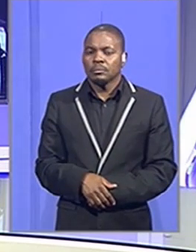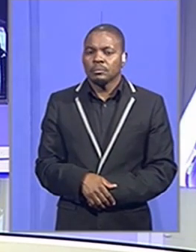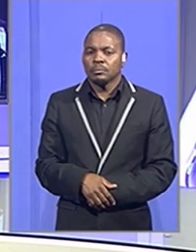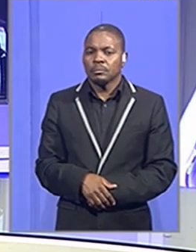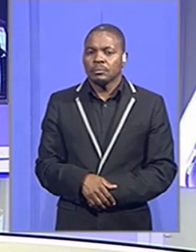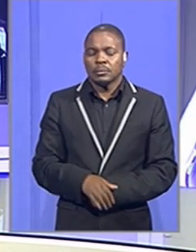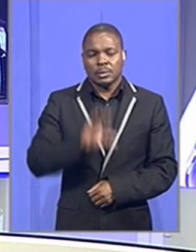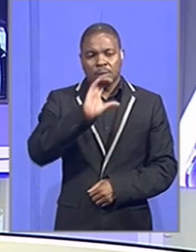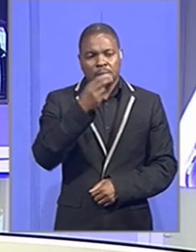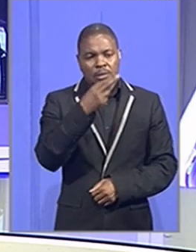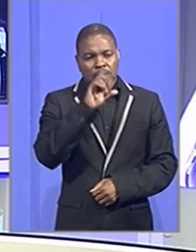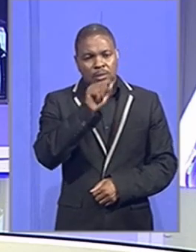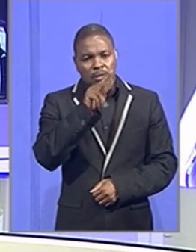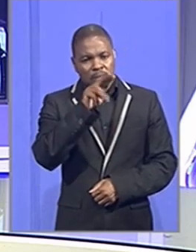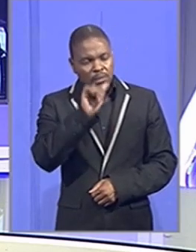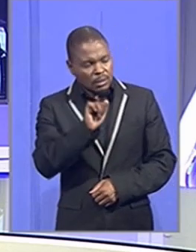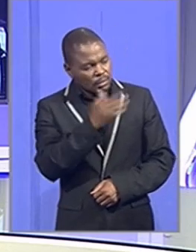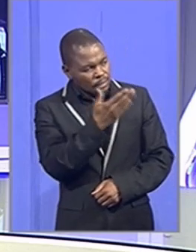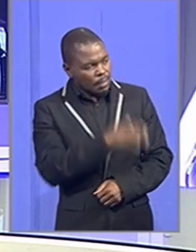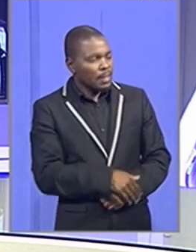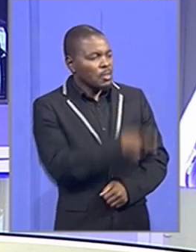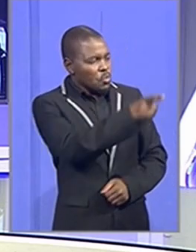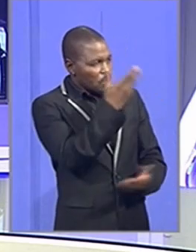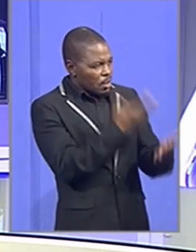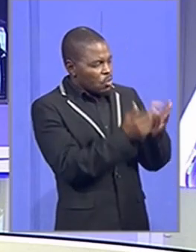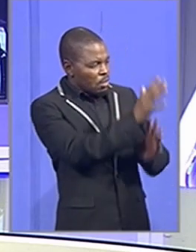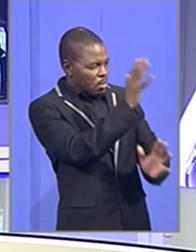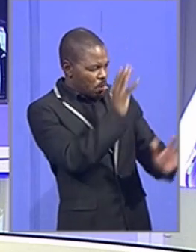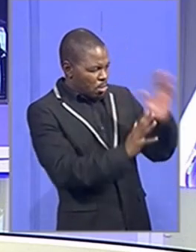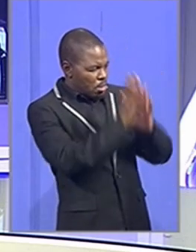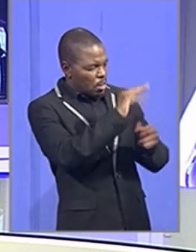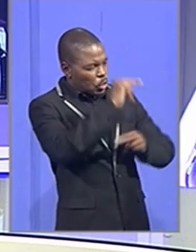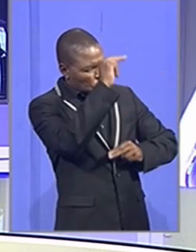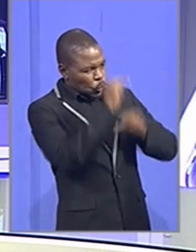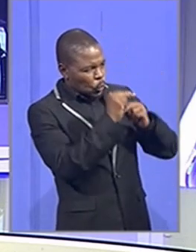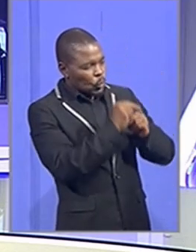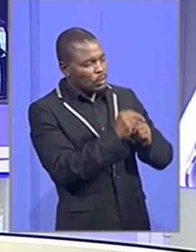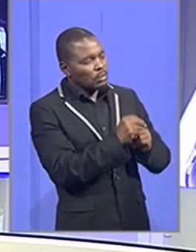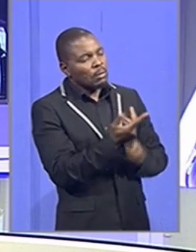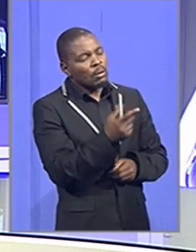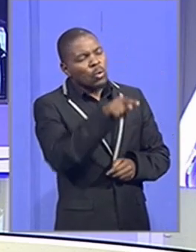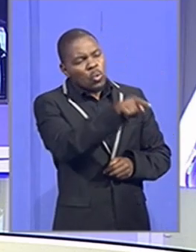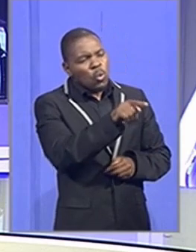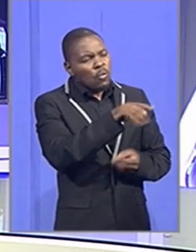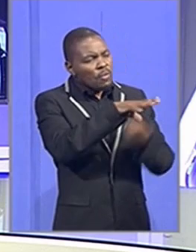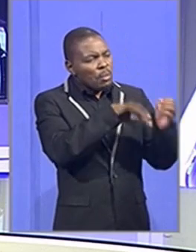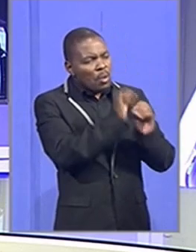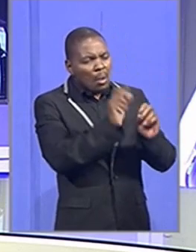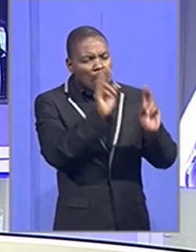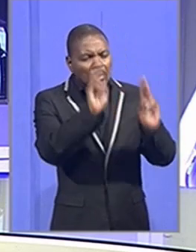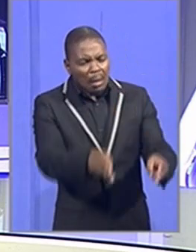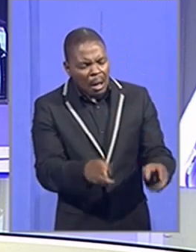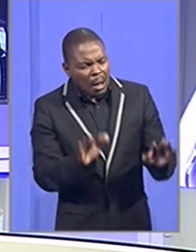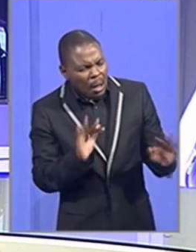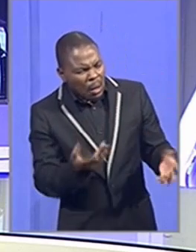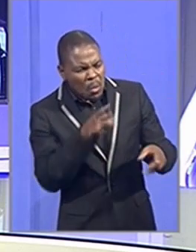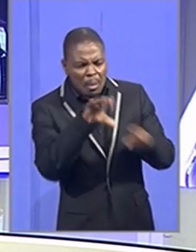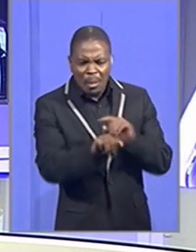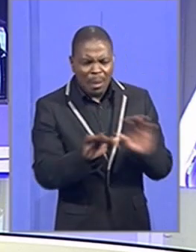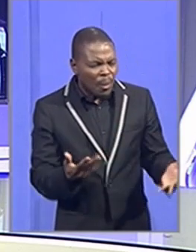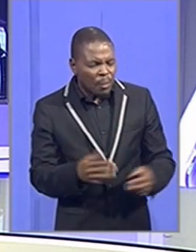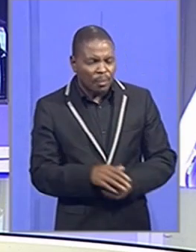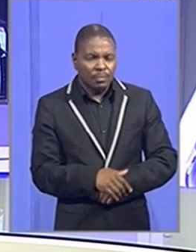Christina? Hello, Ntate. Re kgopela gore le re hlalositše ka boripanatlhe gore setopo sa Khomotso o le se humane jwang se le maemong a jwang.